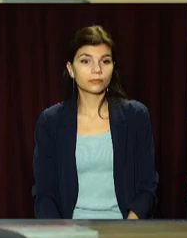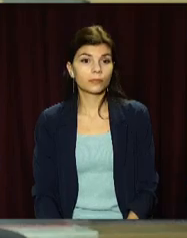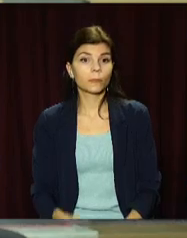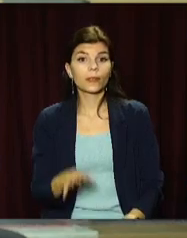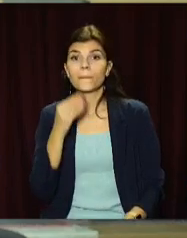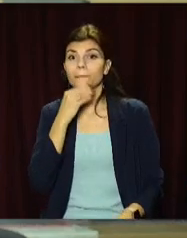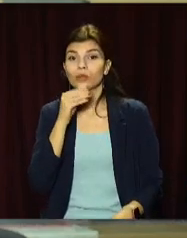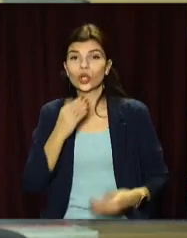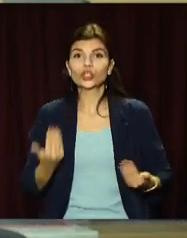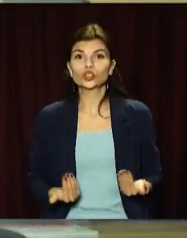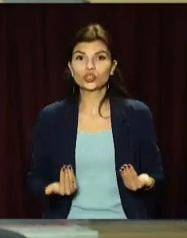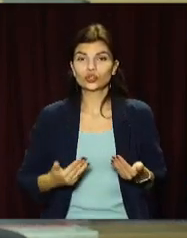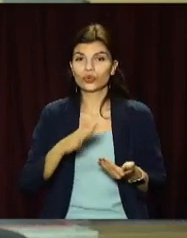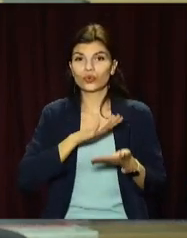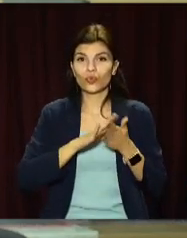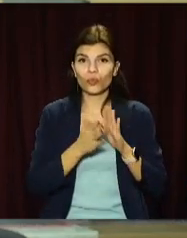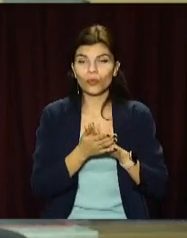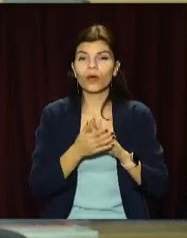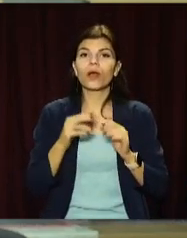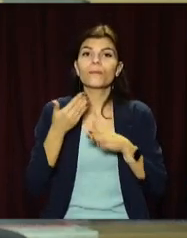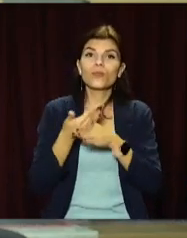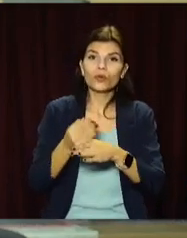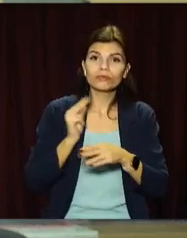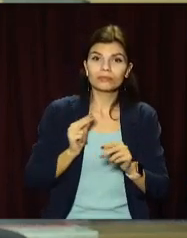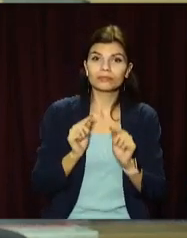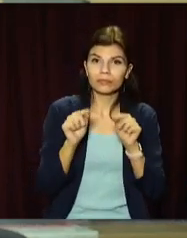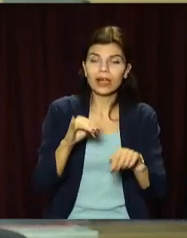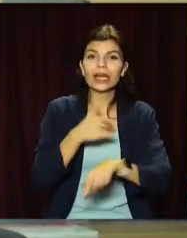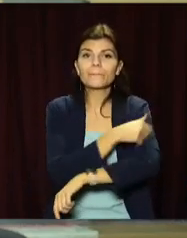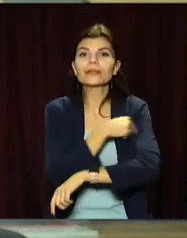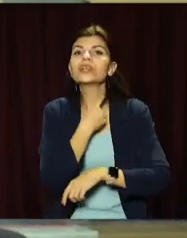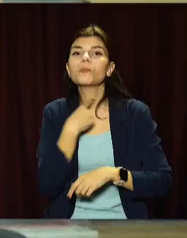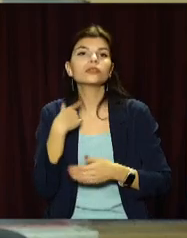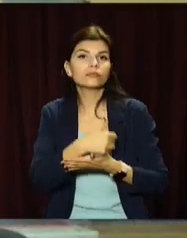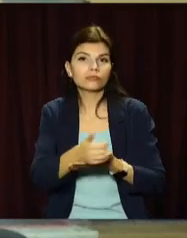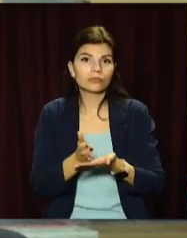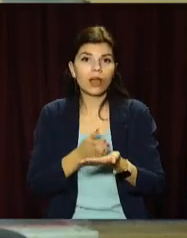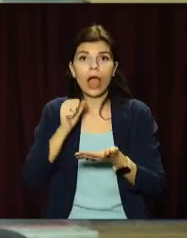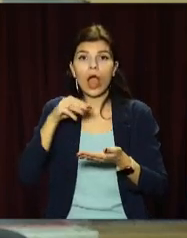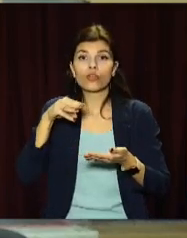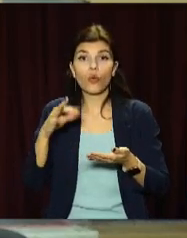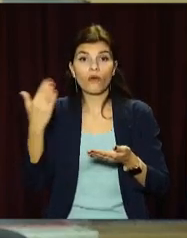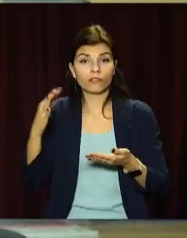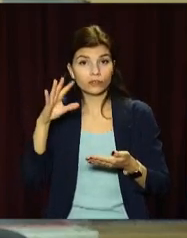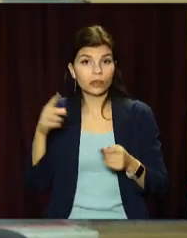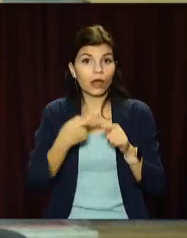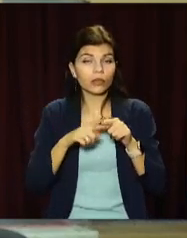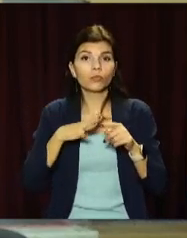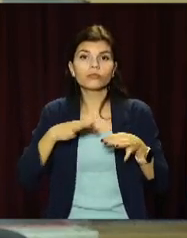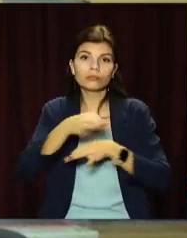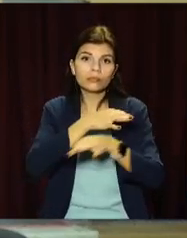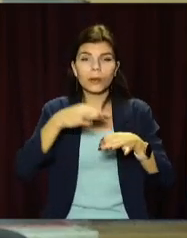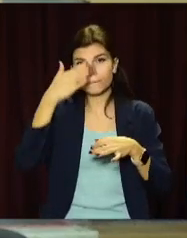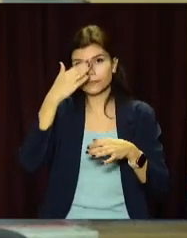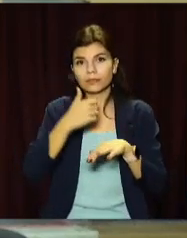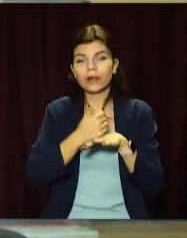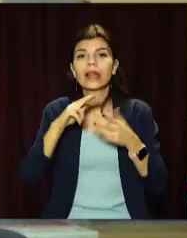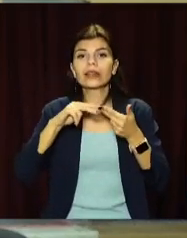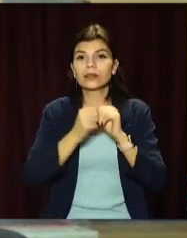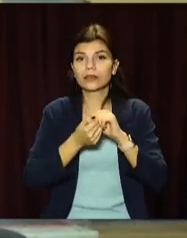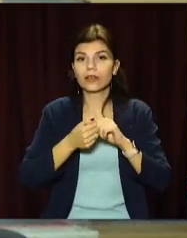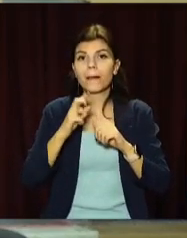Поліпшення житлових умов, допомога з працевлаштуванням та медичне забезпечення атовців. Про це говорили на черговій нараді міський голова